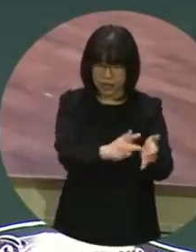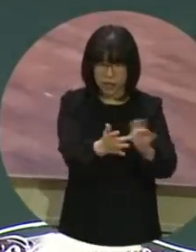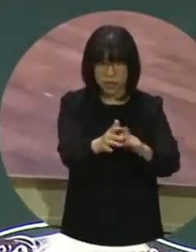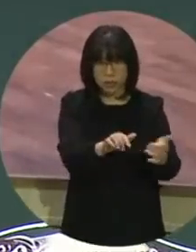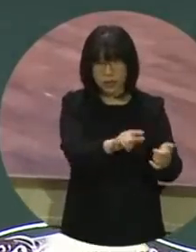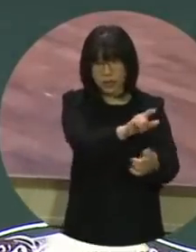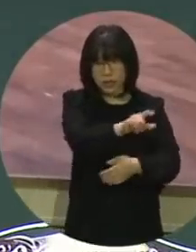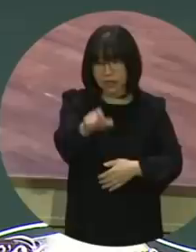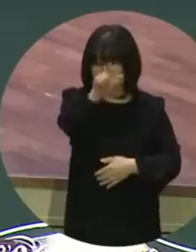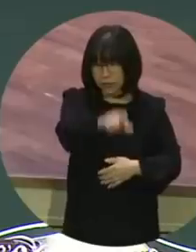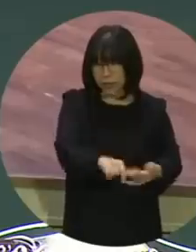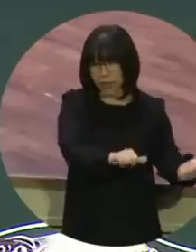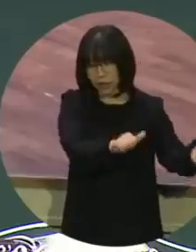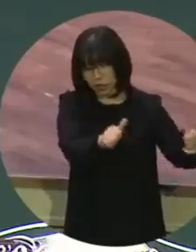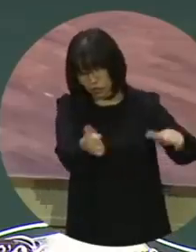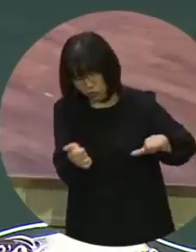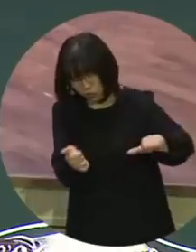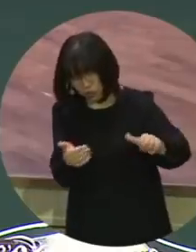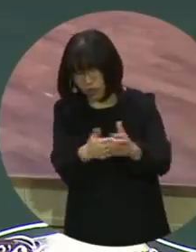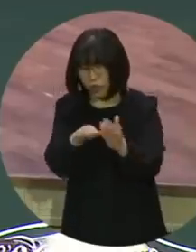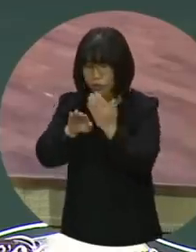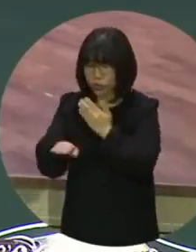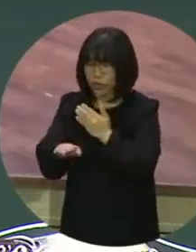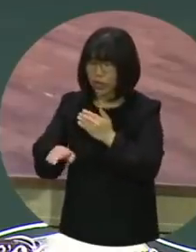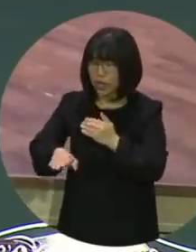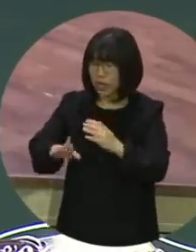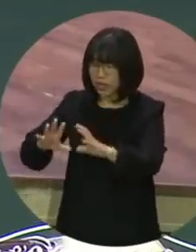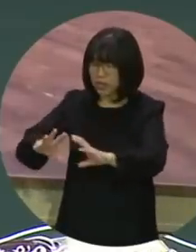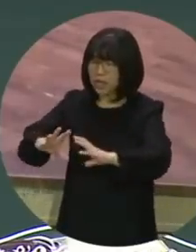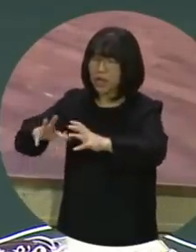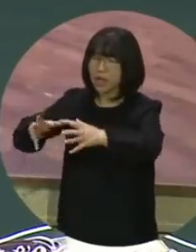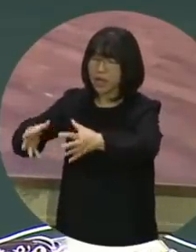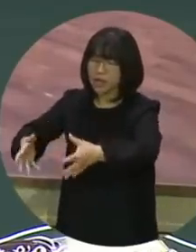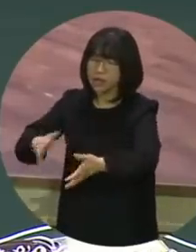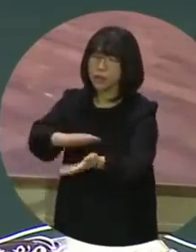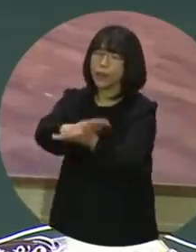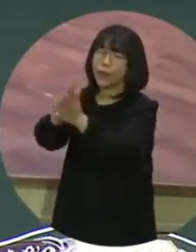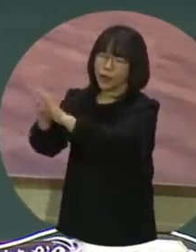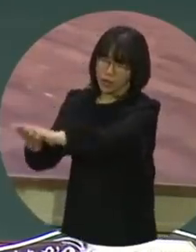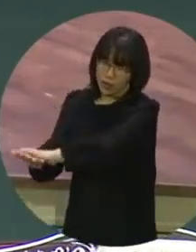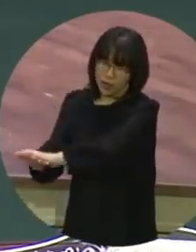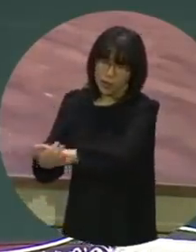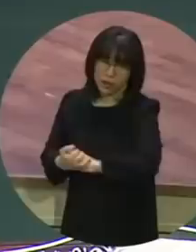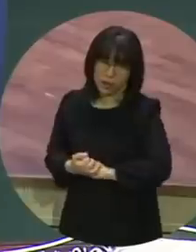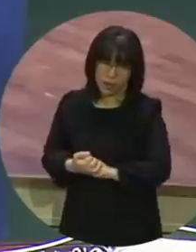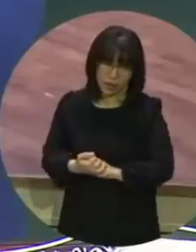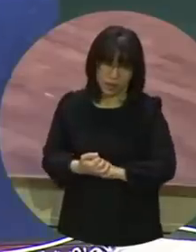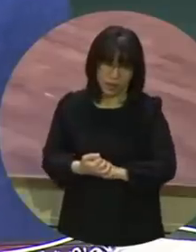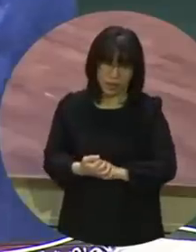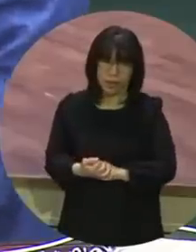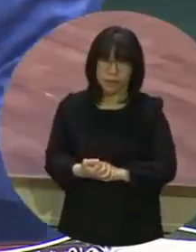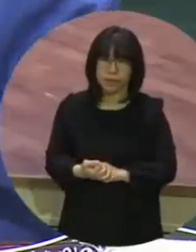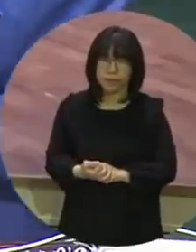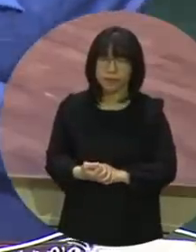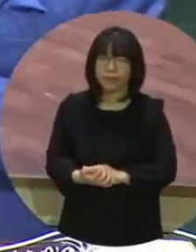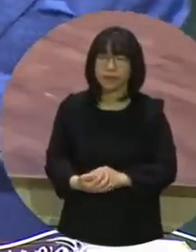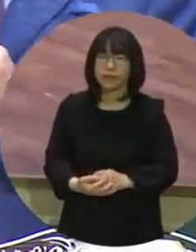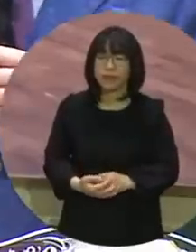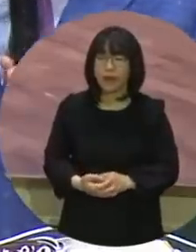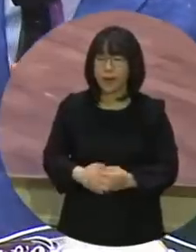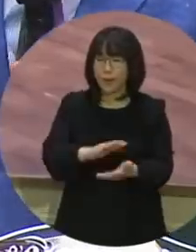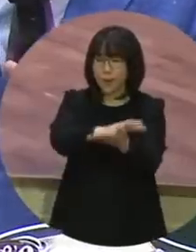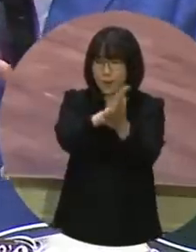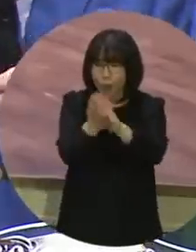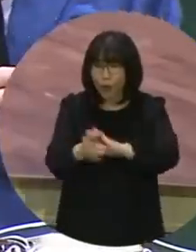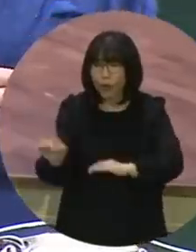죽고 난 후에 현장 변화. 세상 현장 변화입니다. 자, 세상의 현장이 어떻게 변했습니까?